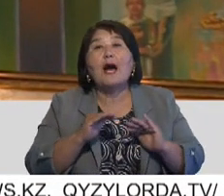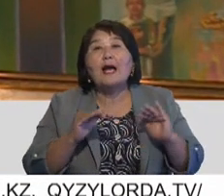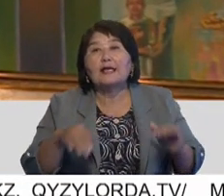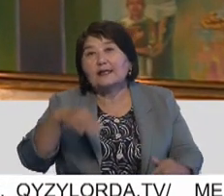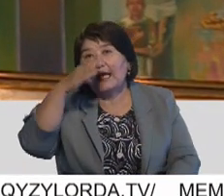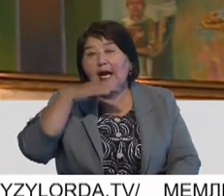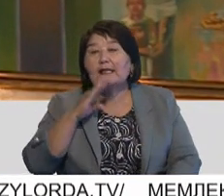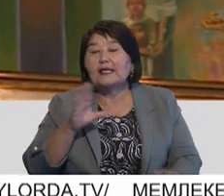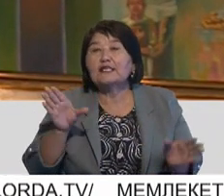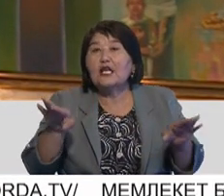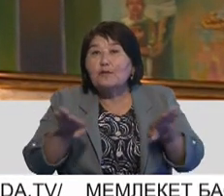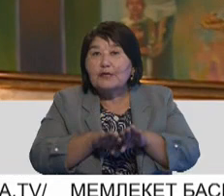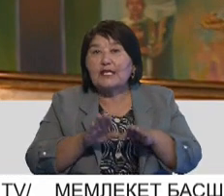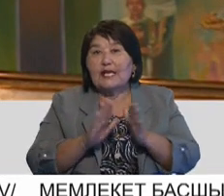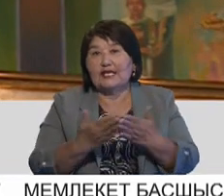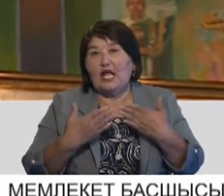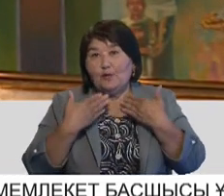балалардың ата-анасымен бірге кітап оқуы.